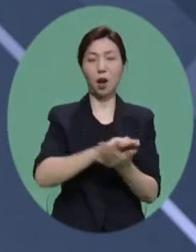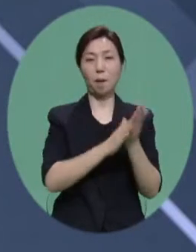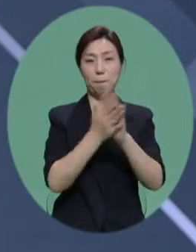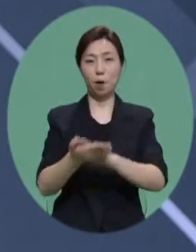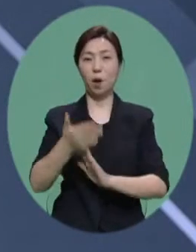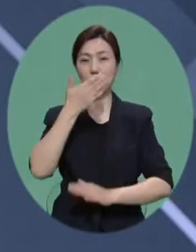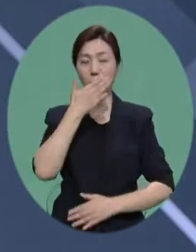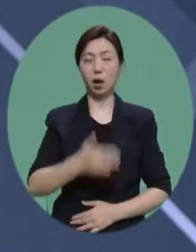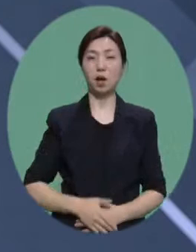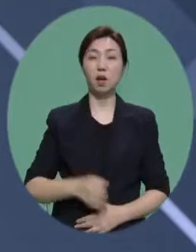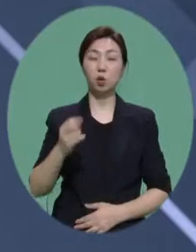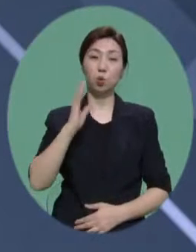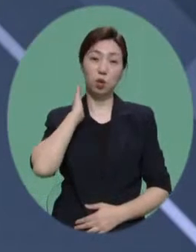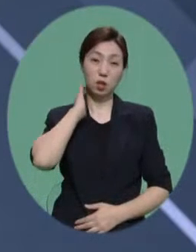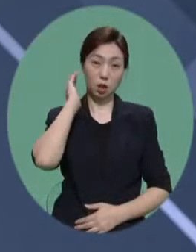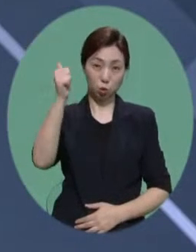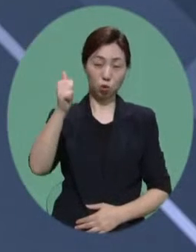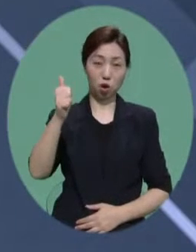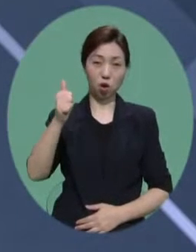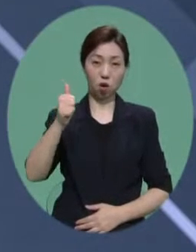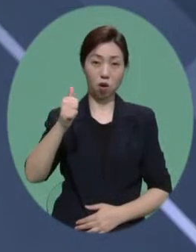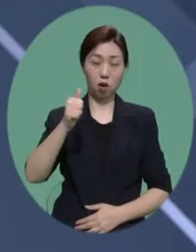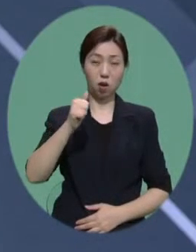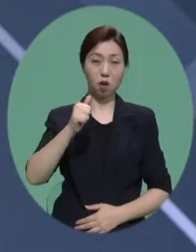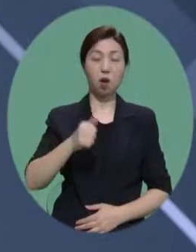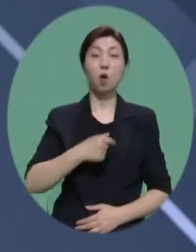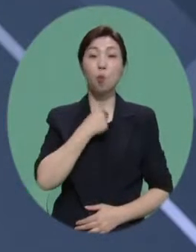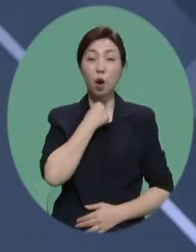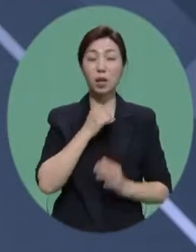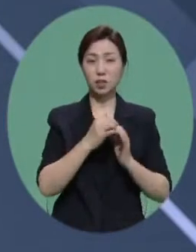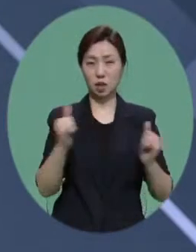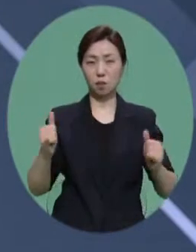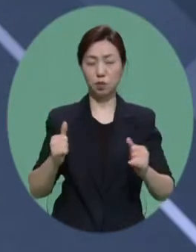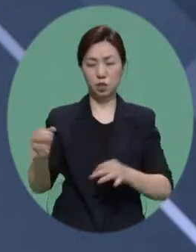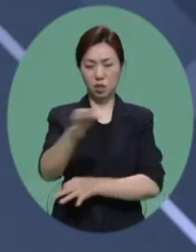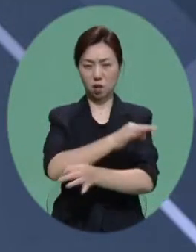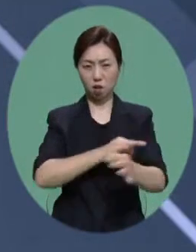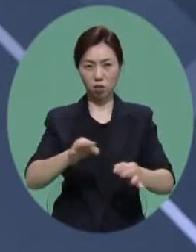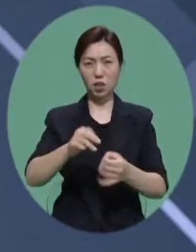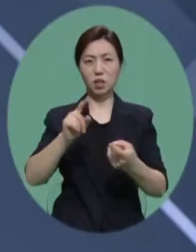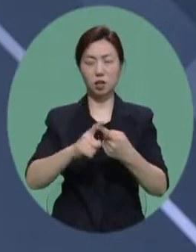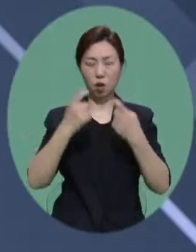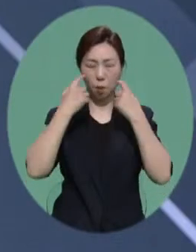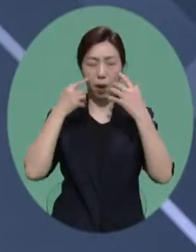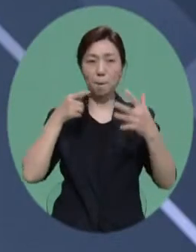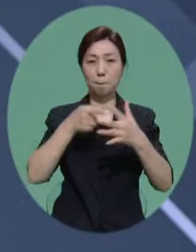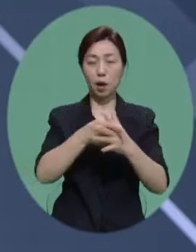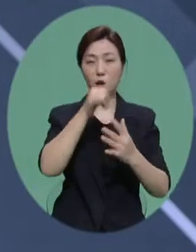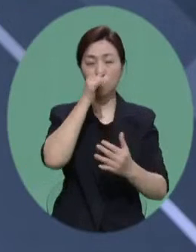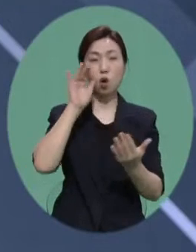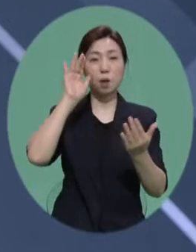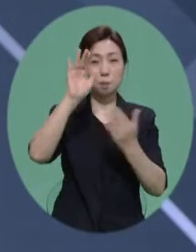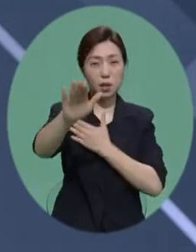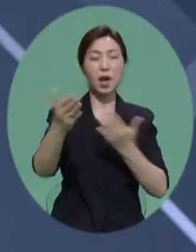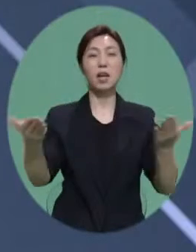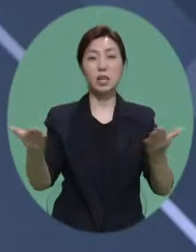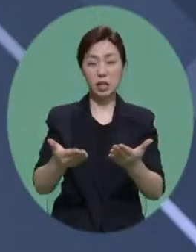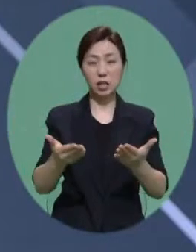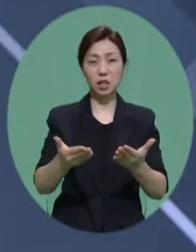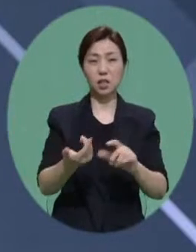될 사람은 경제에 대해서 제대로 잘 파악을 하고 있고 그리고 또 미래 먹거리인 이래 일자리를